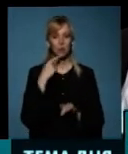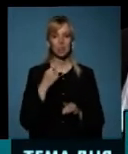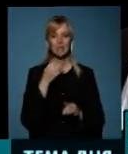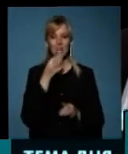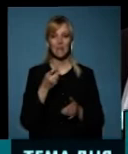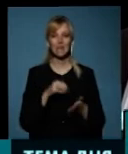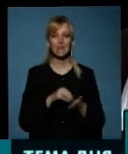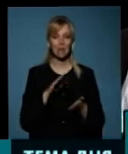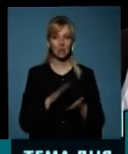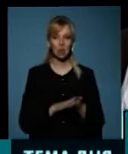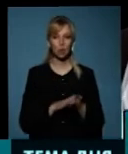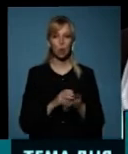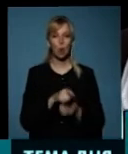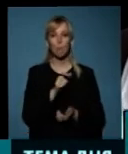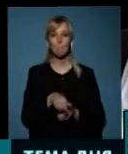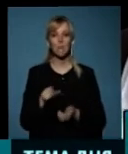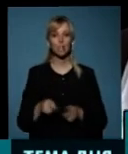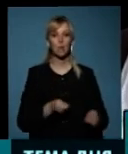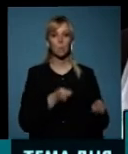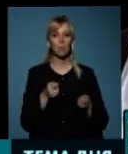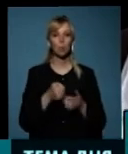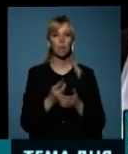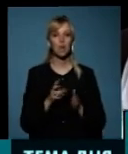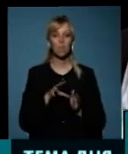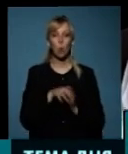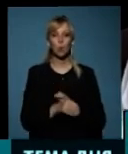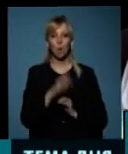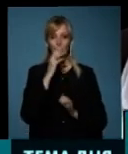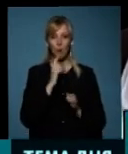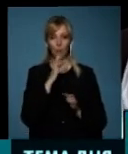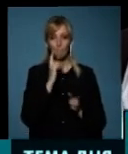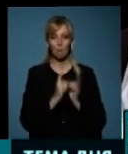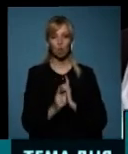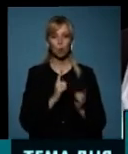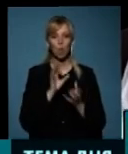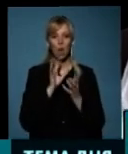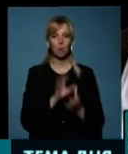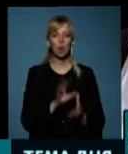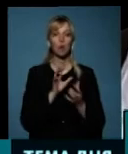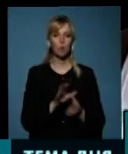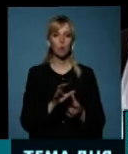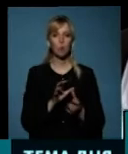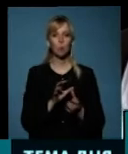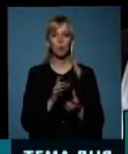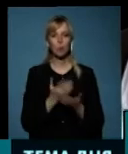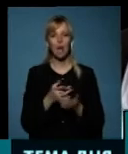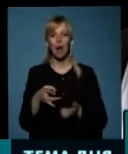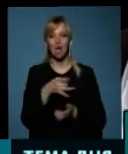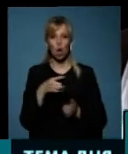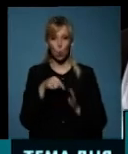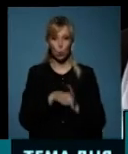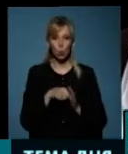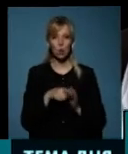статистику пасажирських перевезень, до яких входять маршрутні автобуси. Ну, автобуси, припустимо, районного значення,